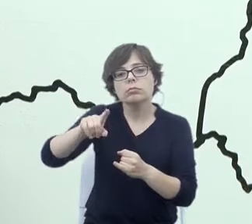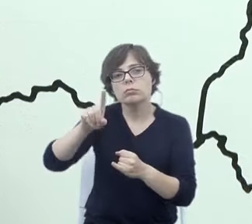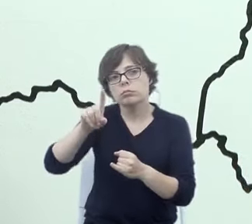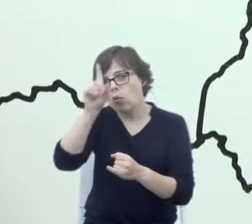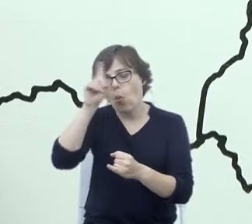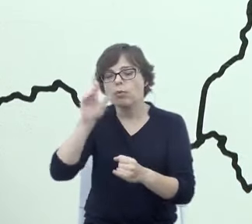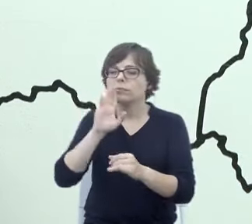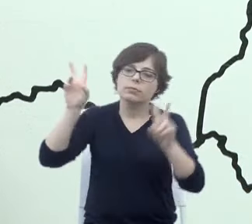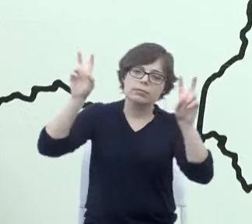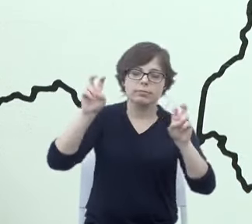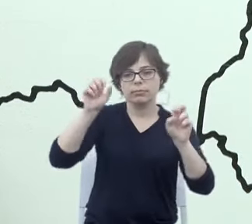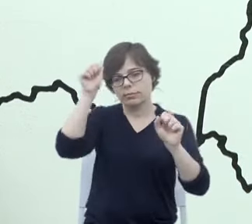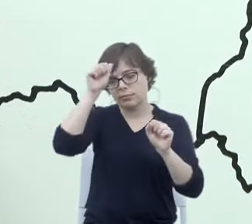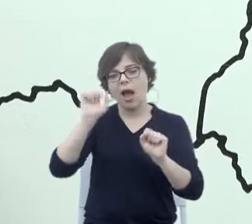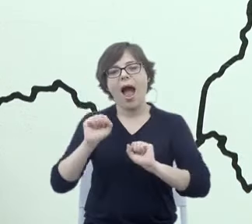samooczyszczające,